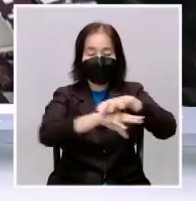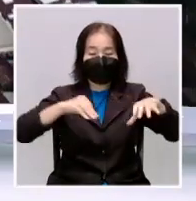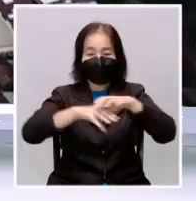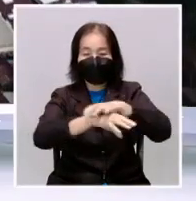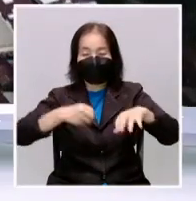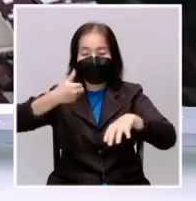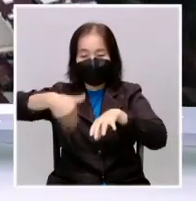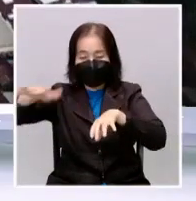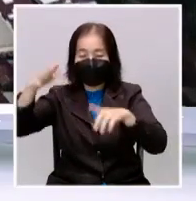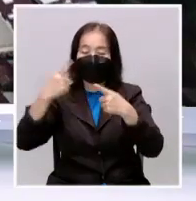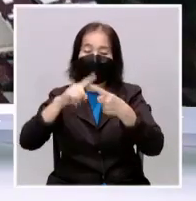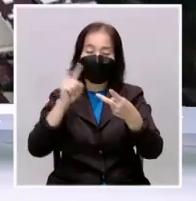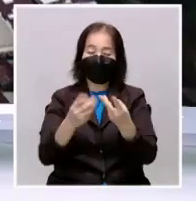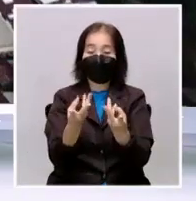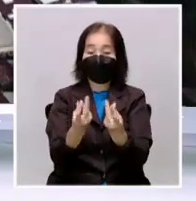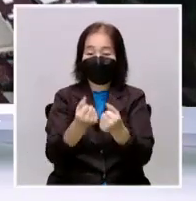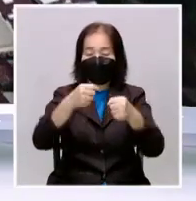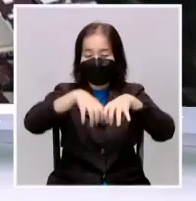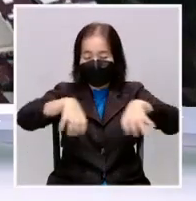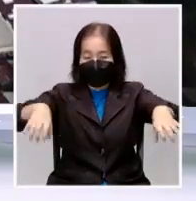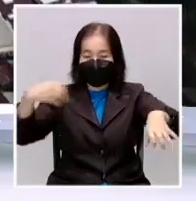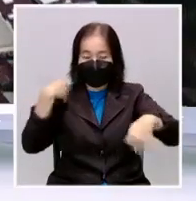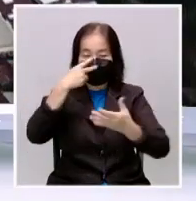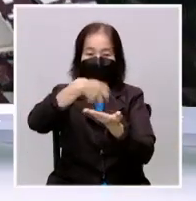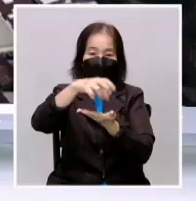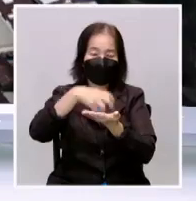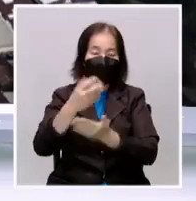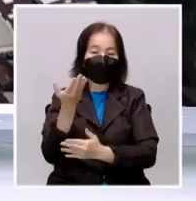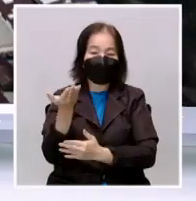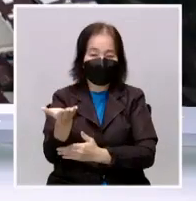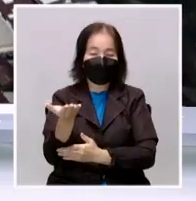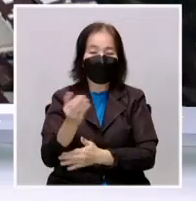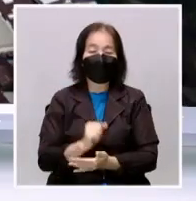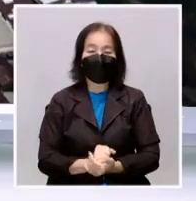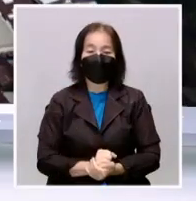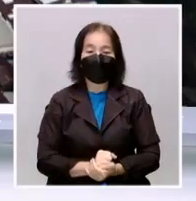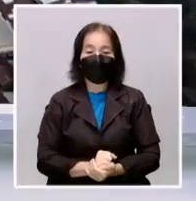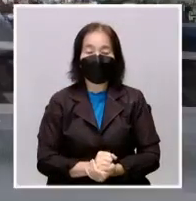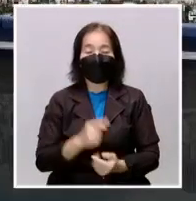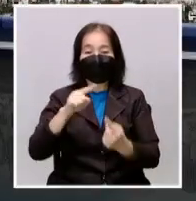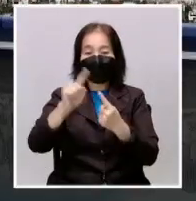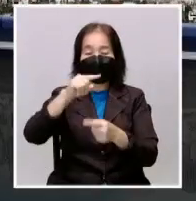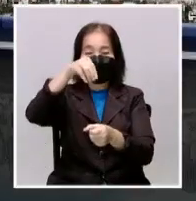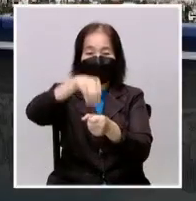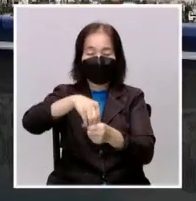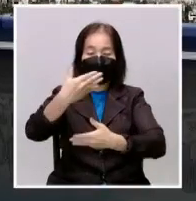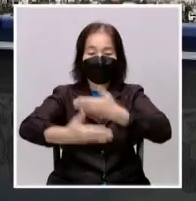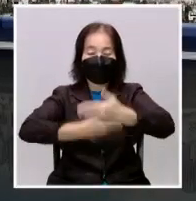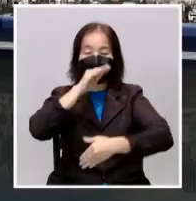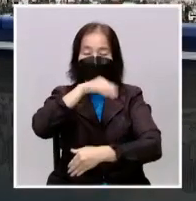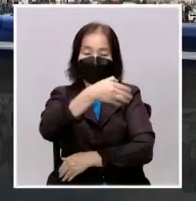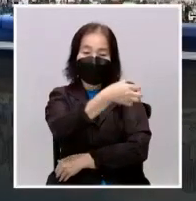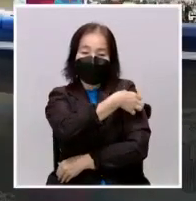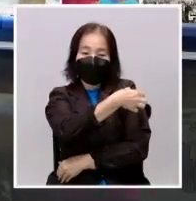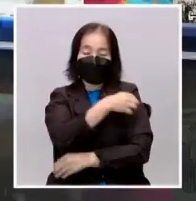ายตลอดแนวริมน้ำเลยนะคะไปติดตามบรรยากาศล่าสุดกันค่ะกับคุณนะคะนันทินีบุญอินนะคะรายงานมาจากที่ตลาดเทศบาลบางเล